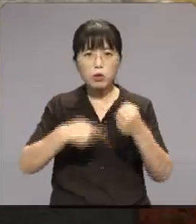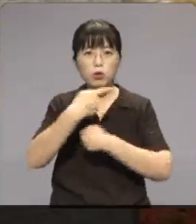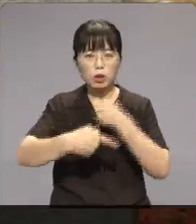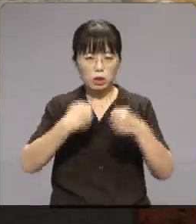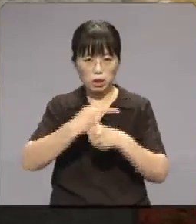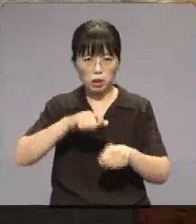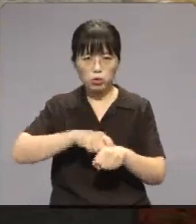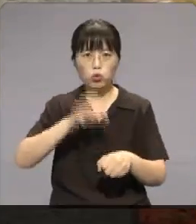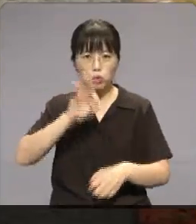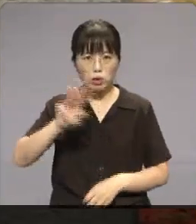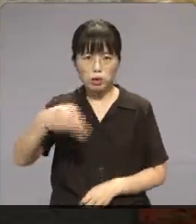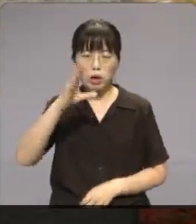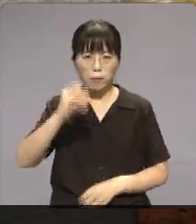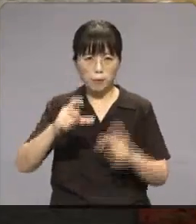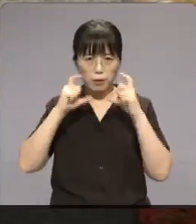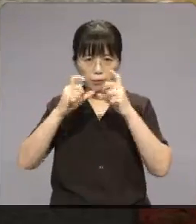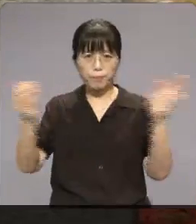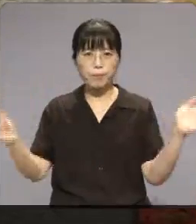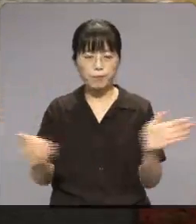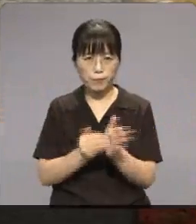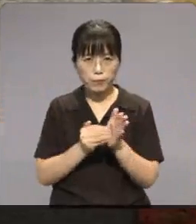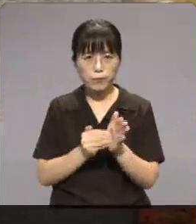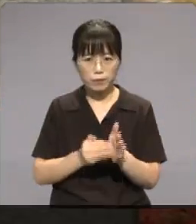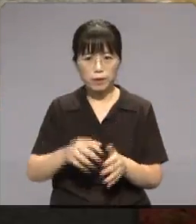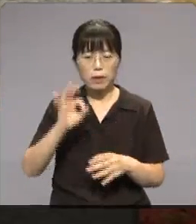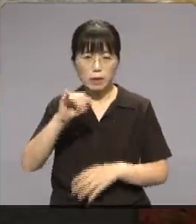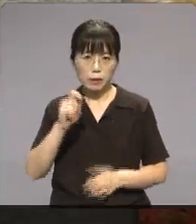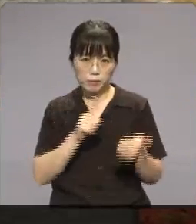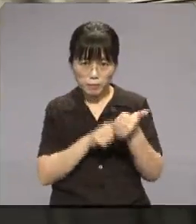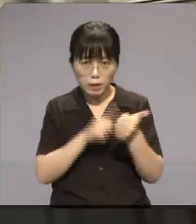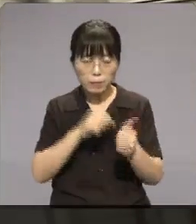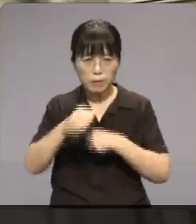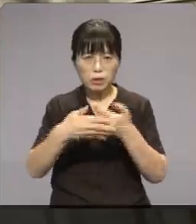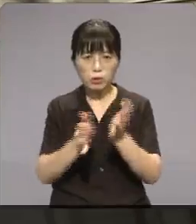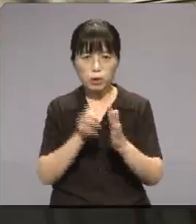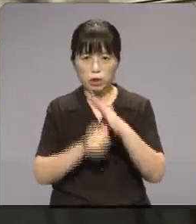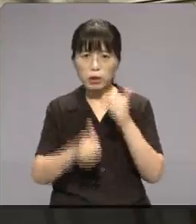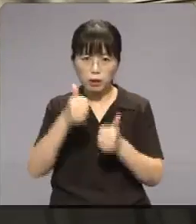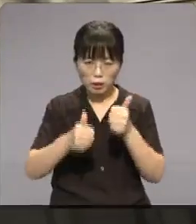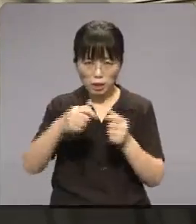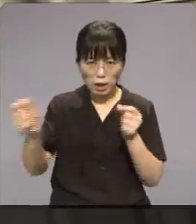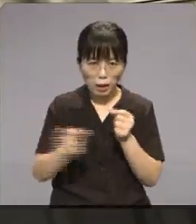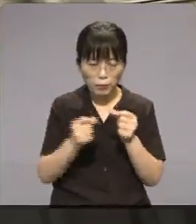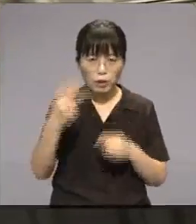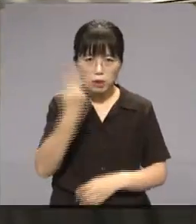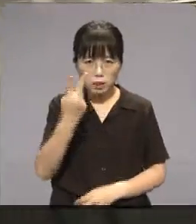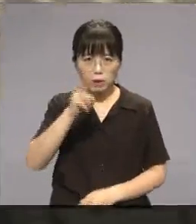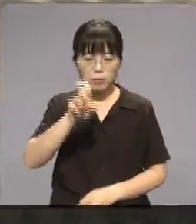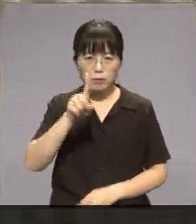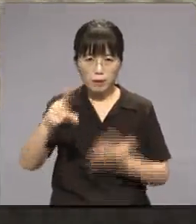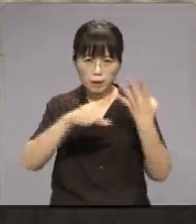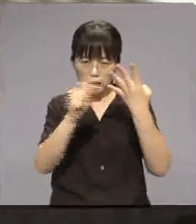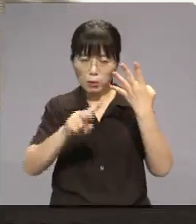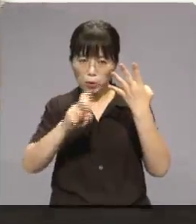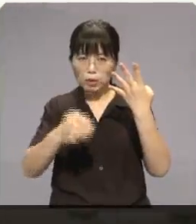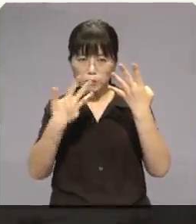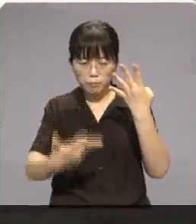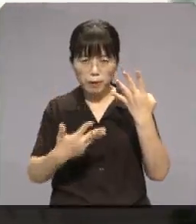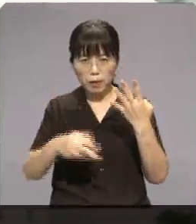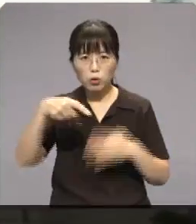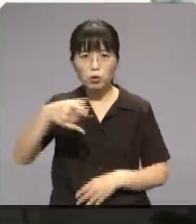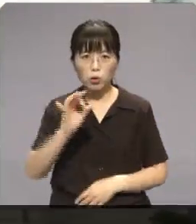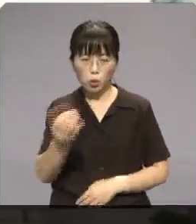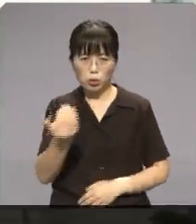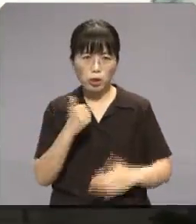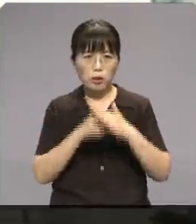1년, 추징금 300만 원을 선고했습니다. 임 전 의원은 민주당 전당대회를 앞둔 2021년 4월 28일